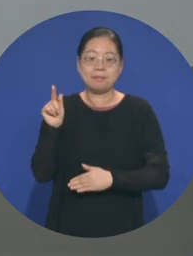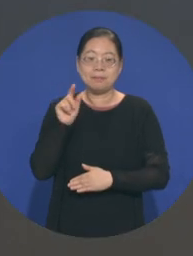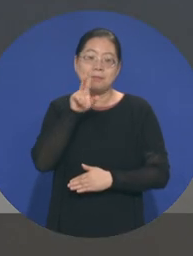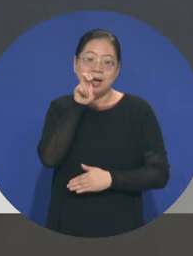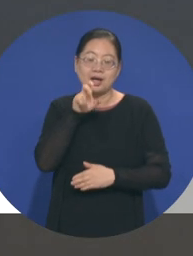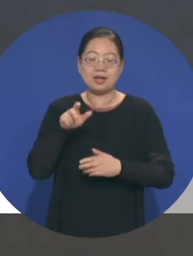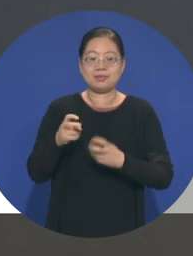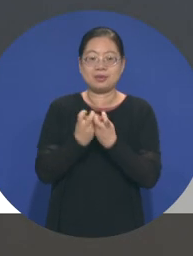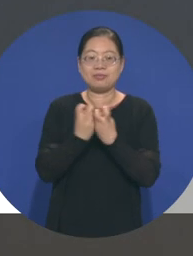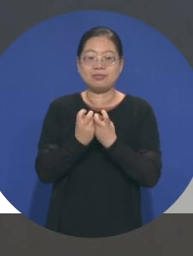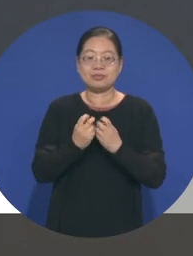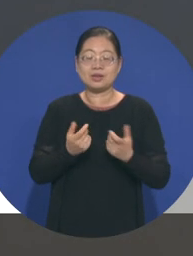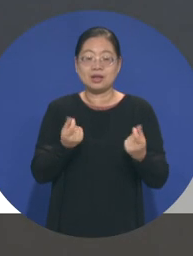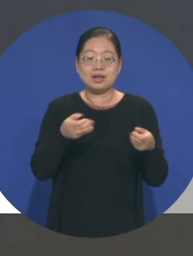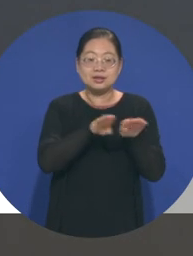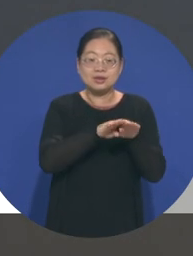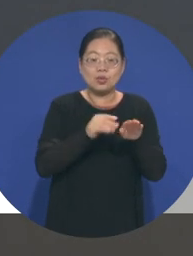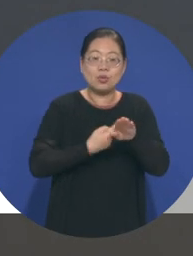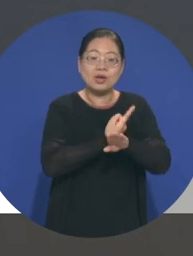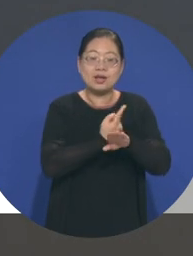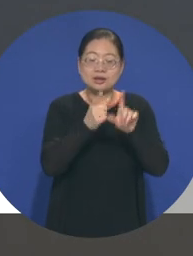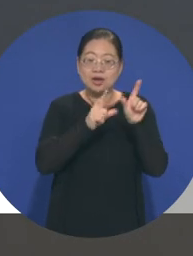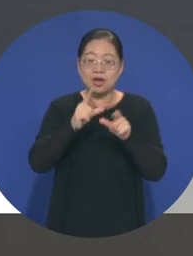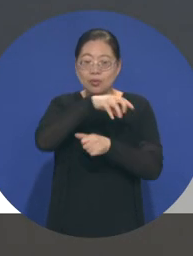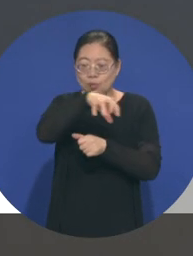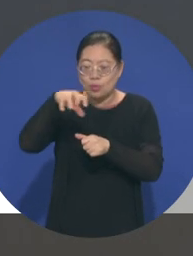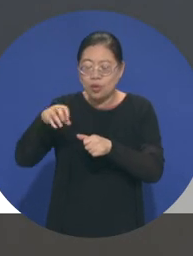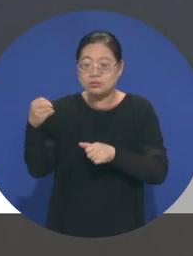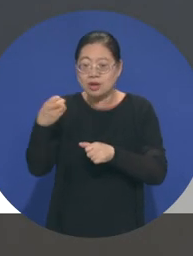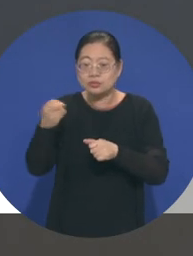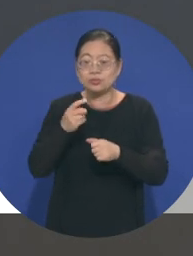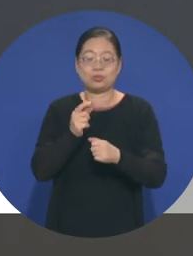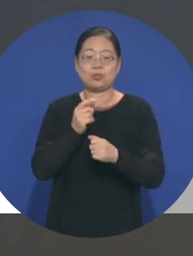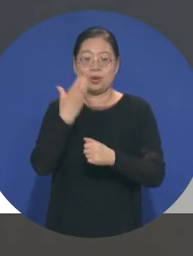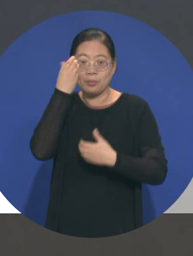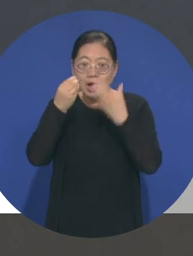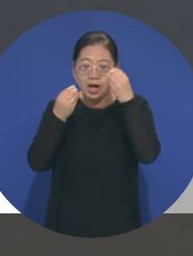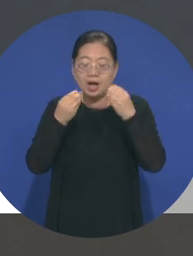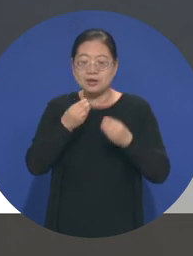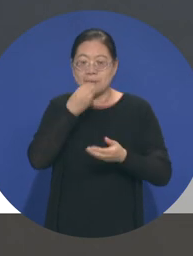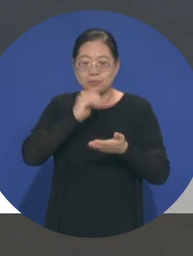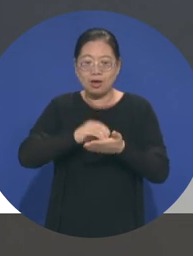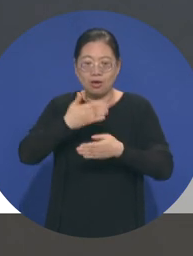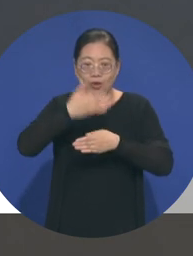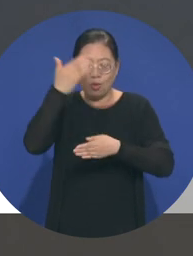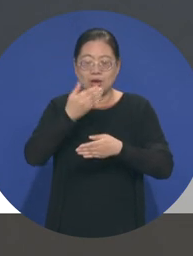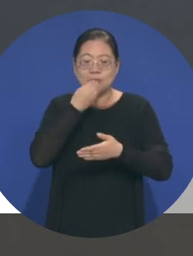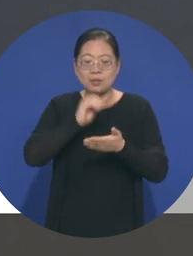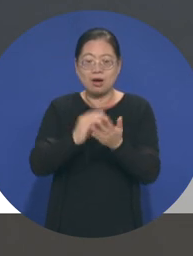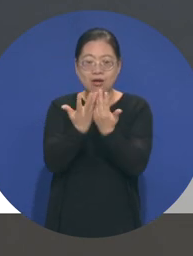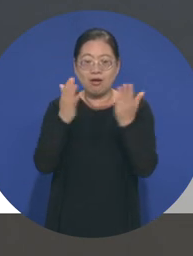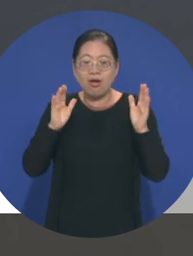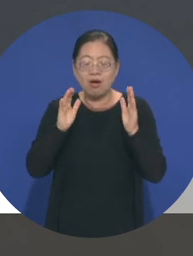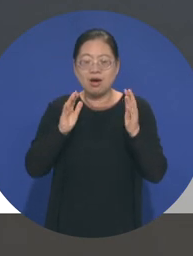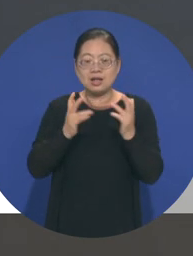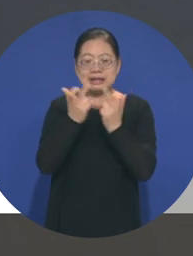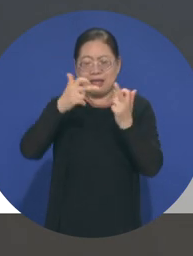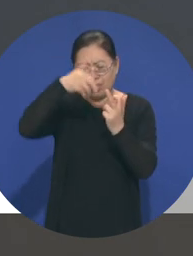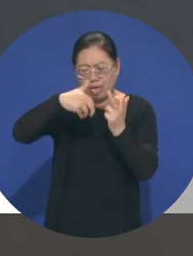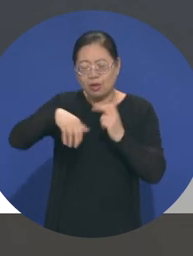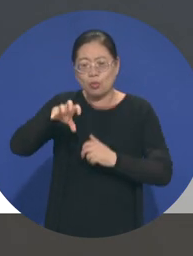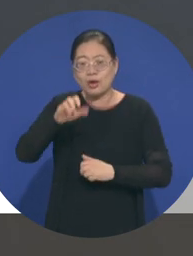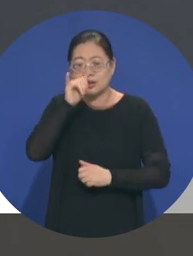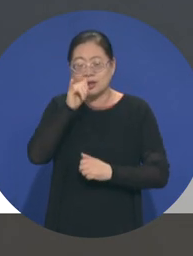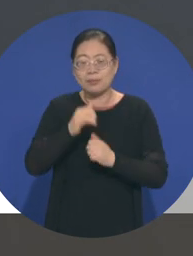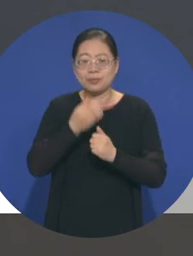이런 시설 외에도 우리 생활 주변에 자주 볼 수 있는 축대 옹벽 절개지